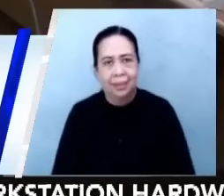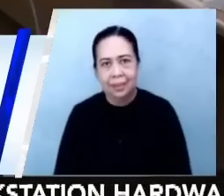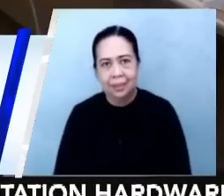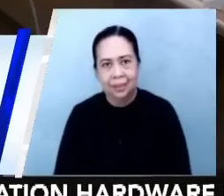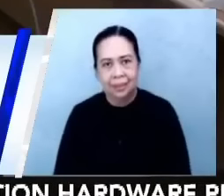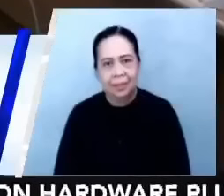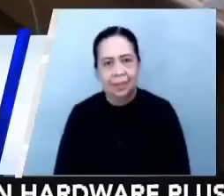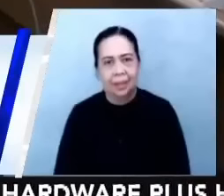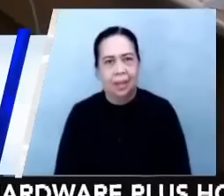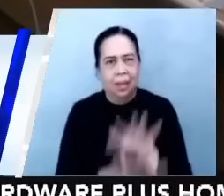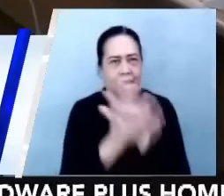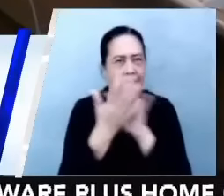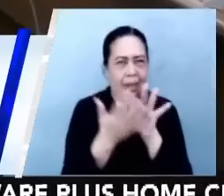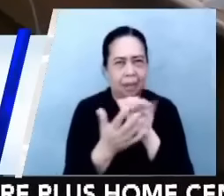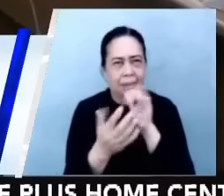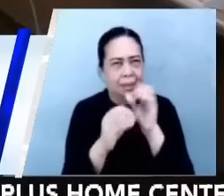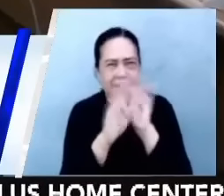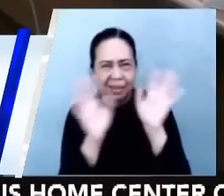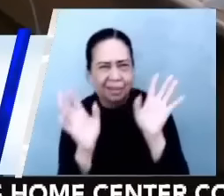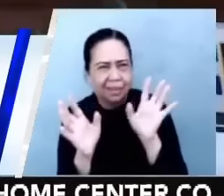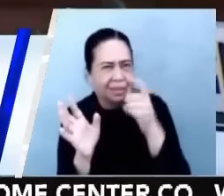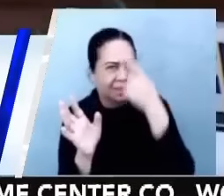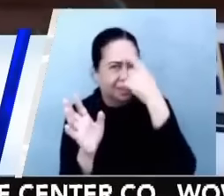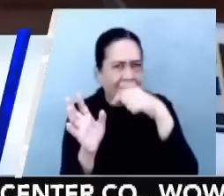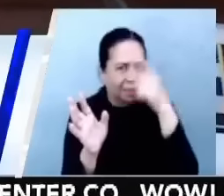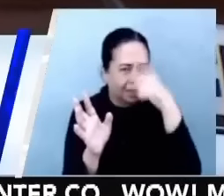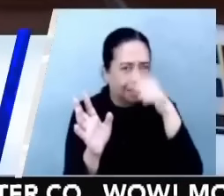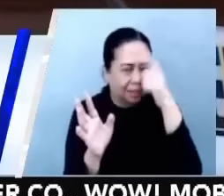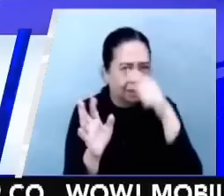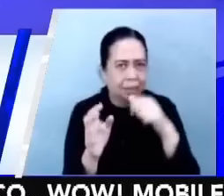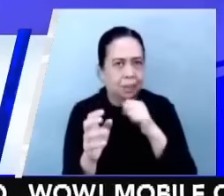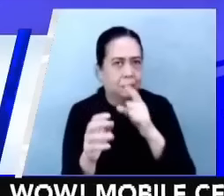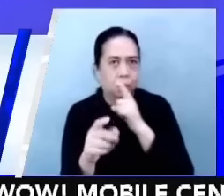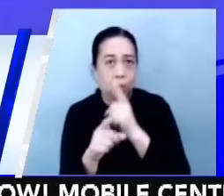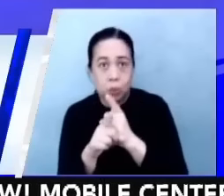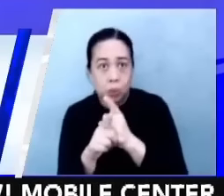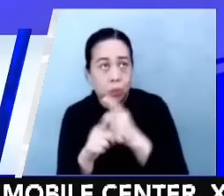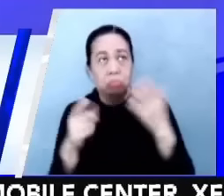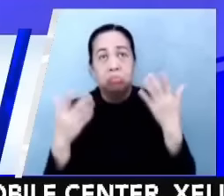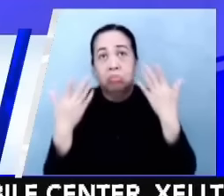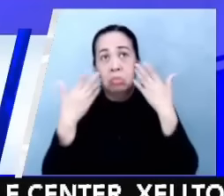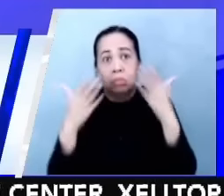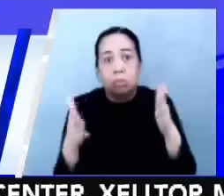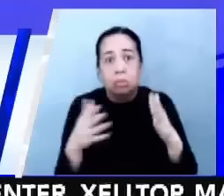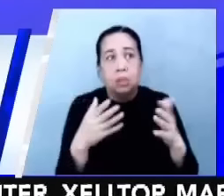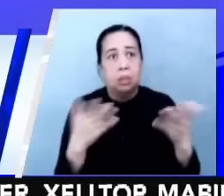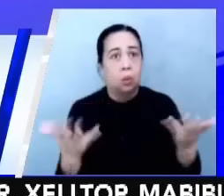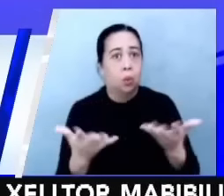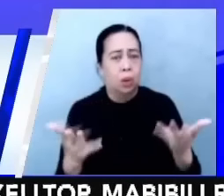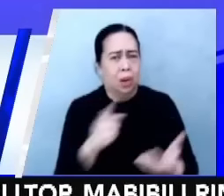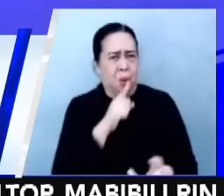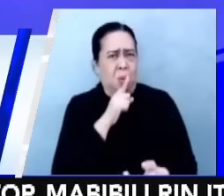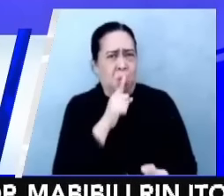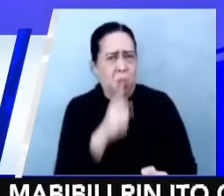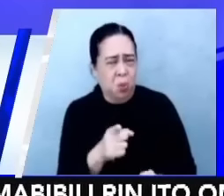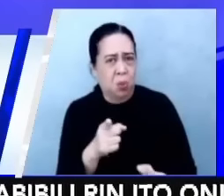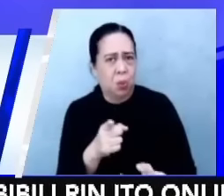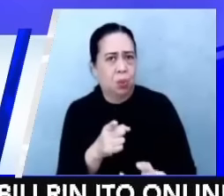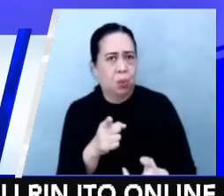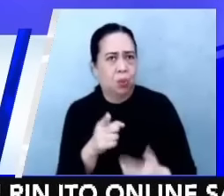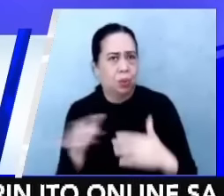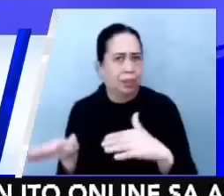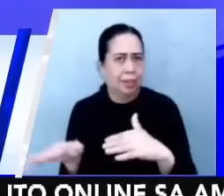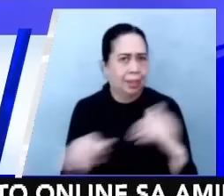mga detalye na hindi pa natin nakukumpirma hindi pa natin alam kung saan talaga sila umalis dito sa atin